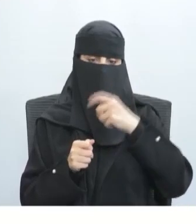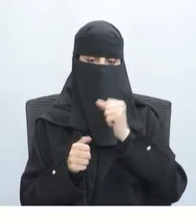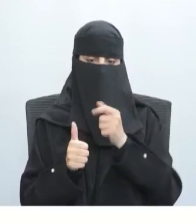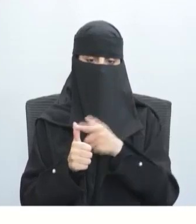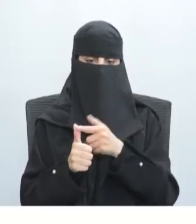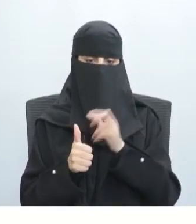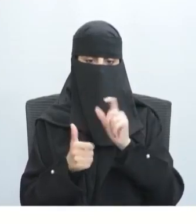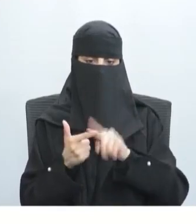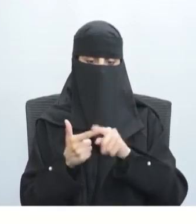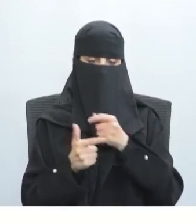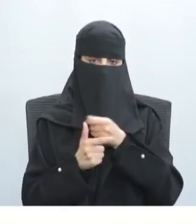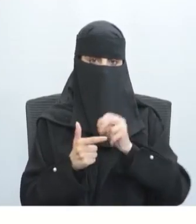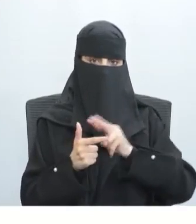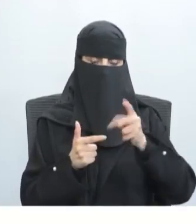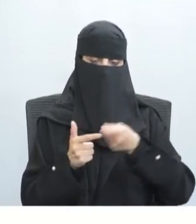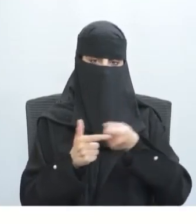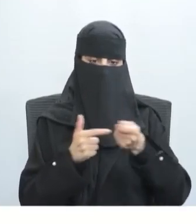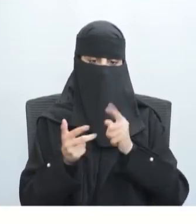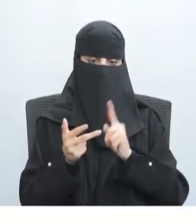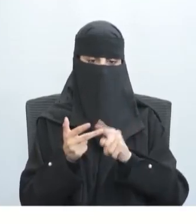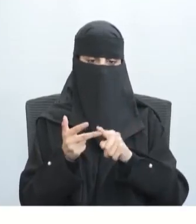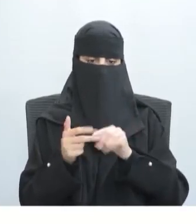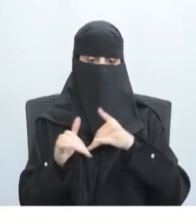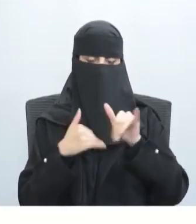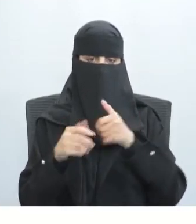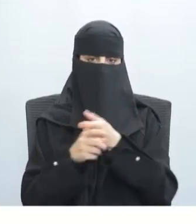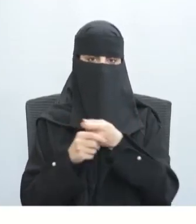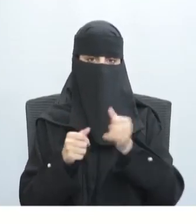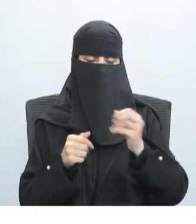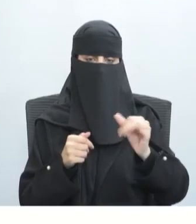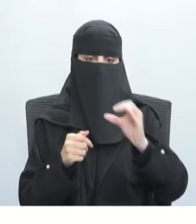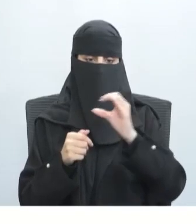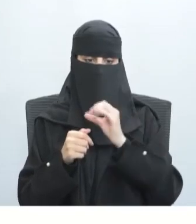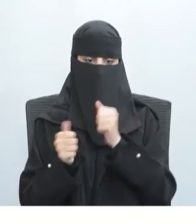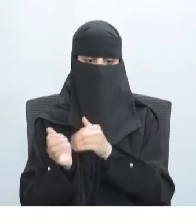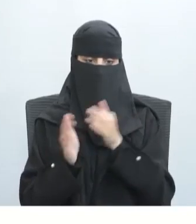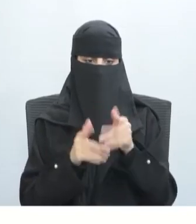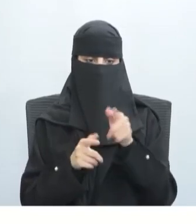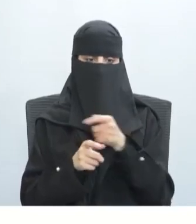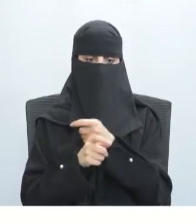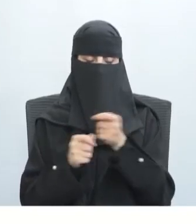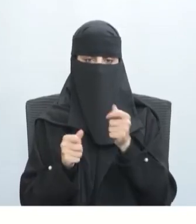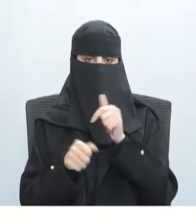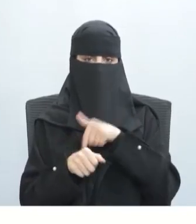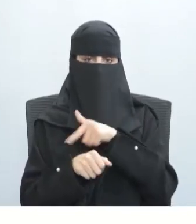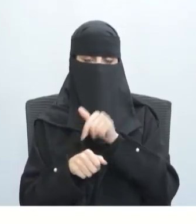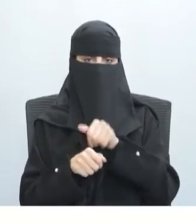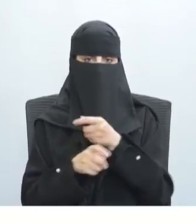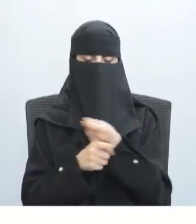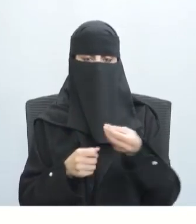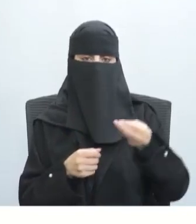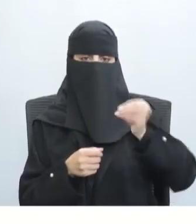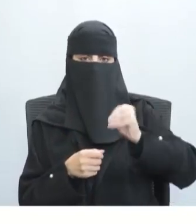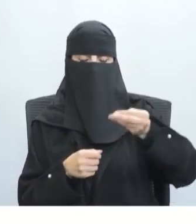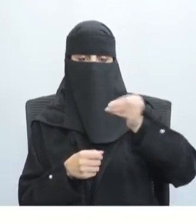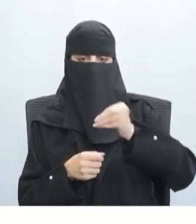الماليه وذكرنا طرق لحساب به العائد ذكرنا ان القيمه الزمنيه هي الزيادات الحاصله على مبلغ